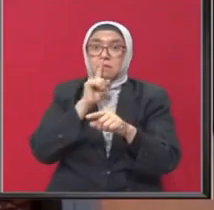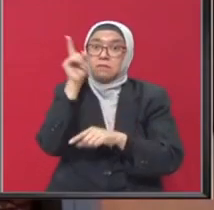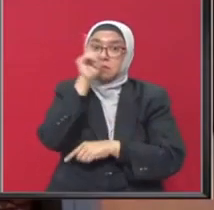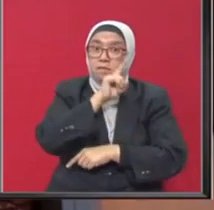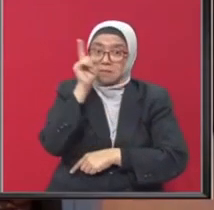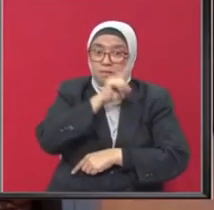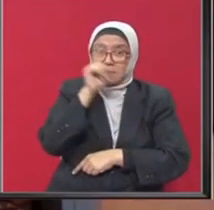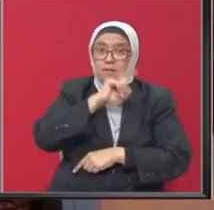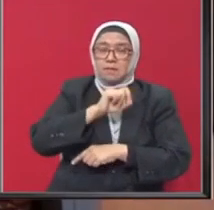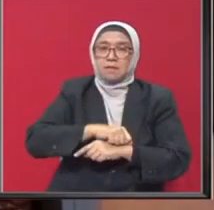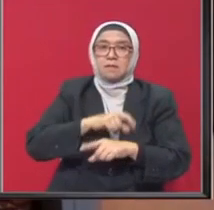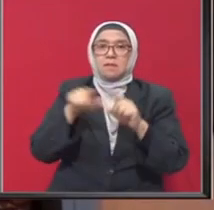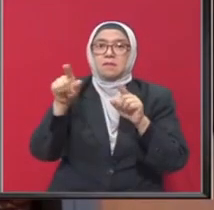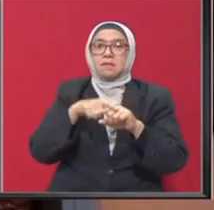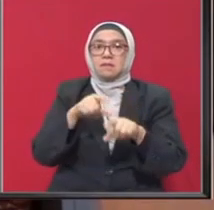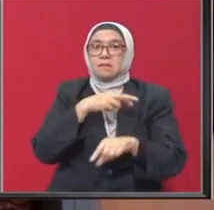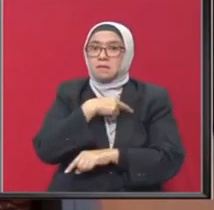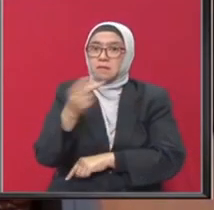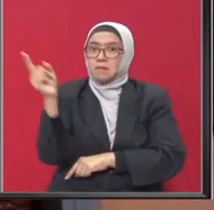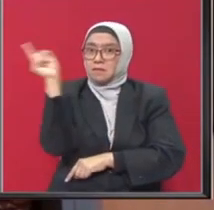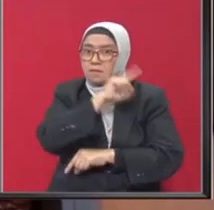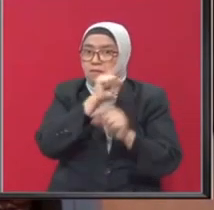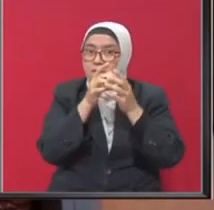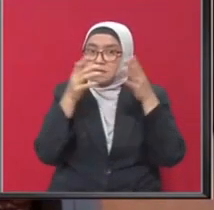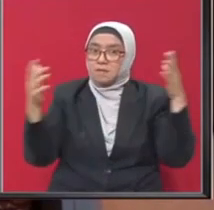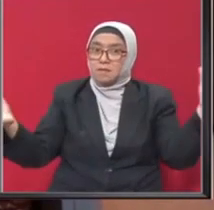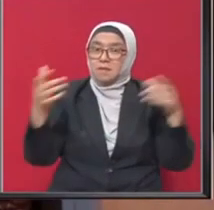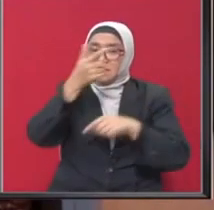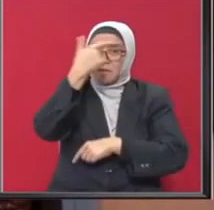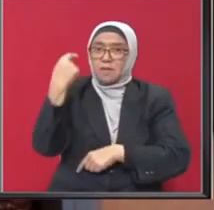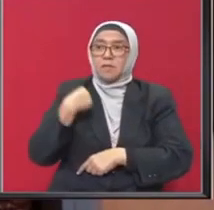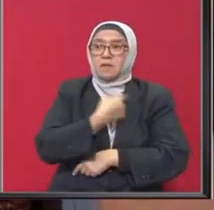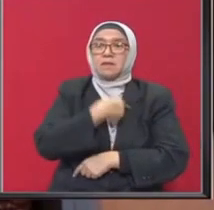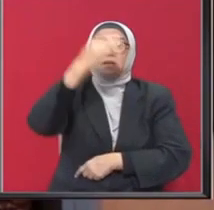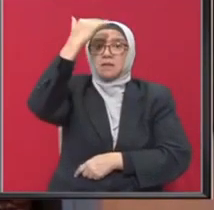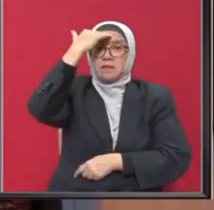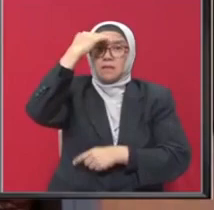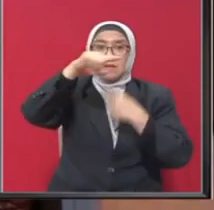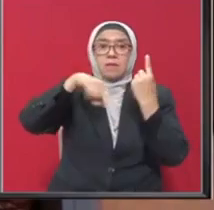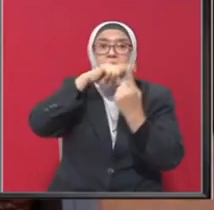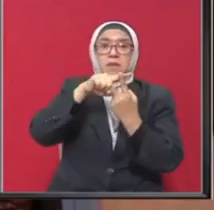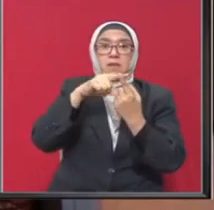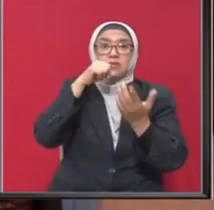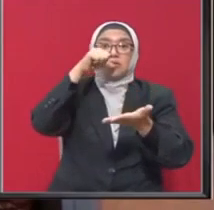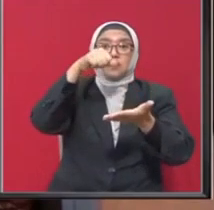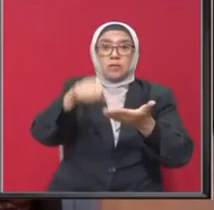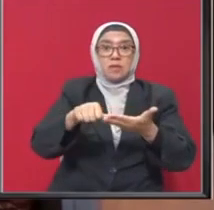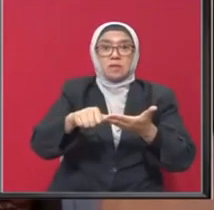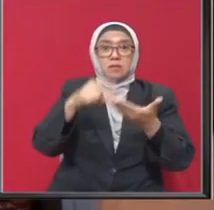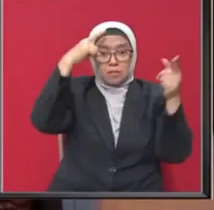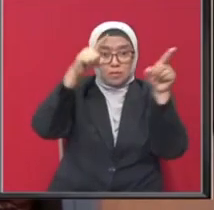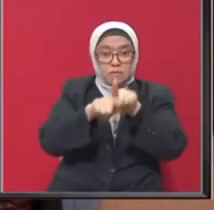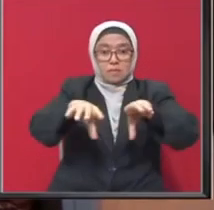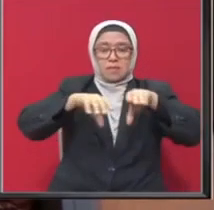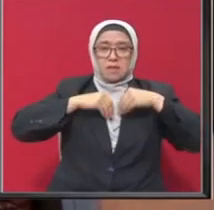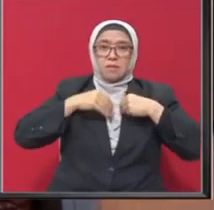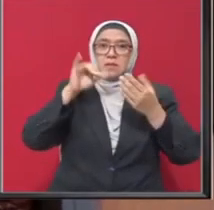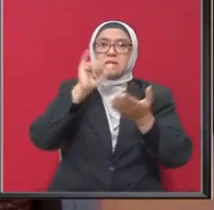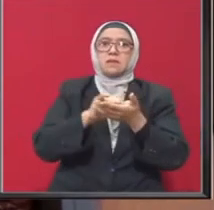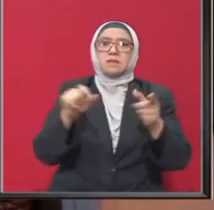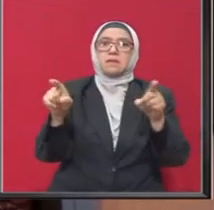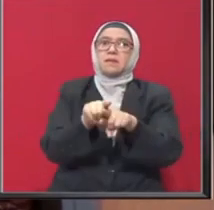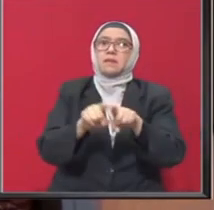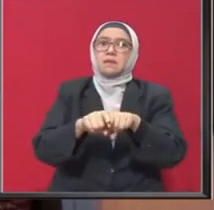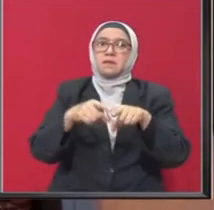kerajaan Ayo kita tahu bahwa apabila surat setuju terima SSC dikeluarkan itu seolah-olah sudah ada satu config ada